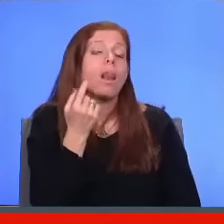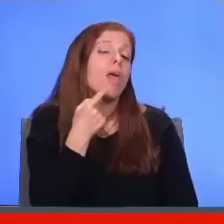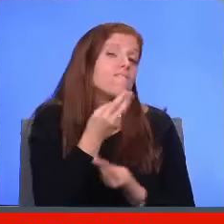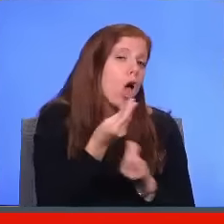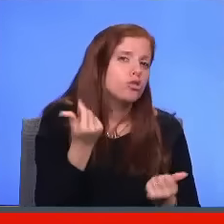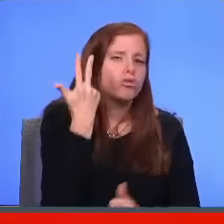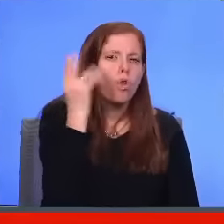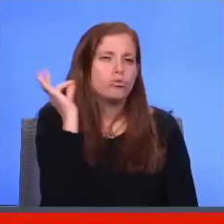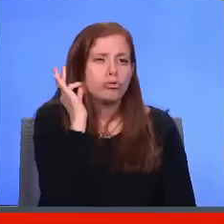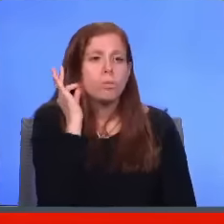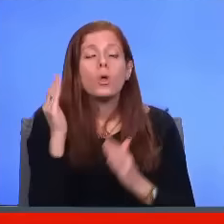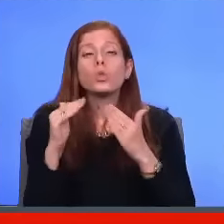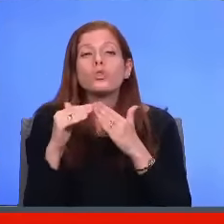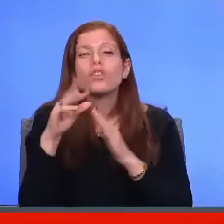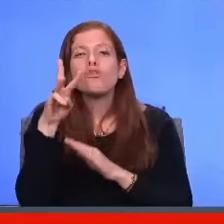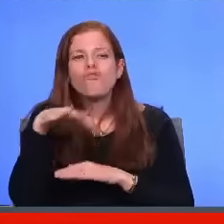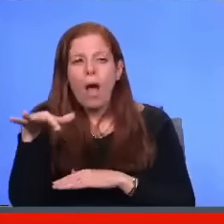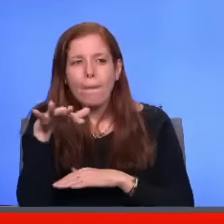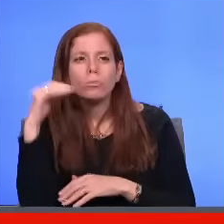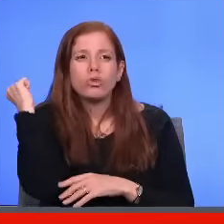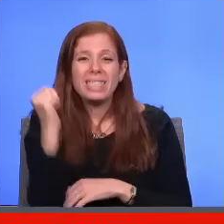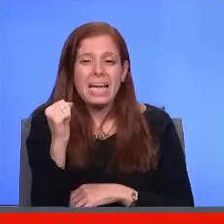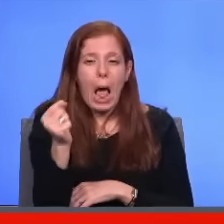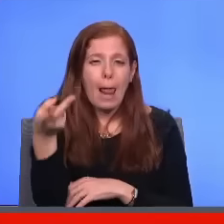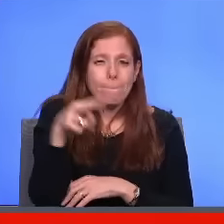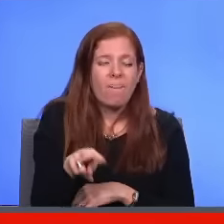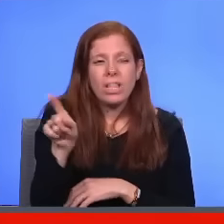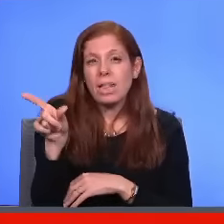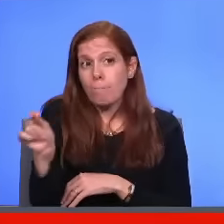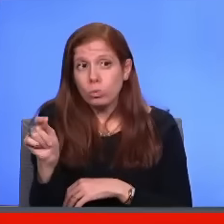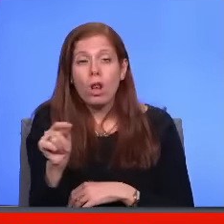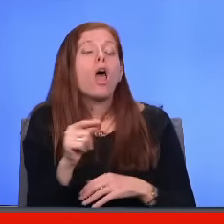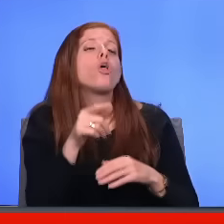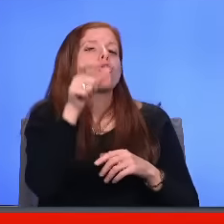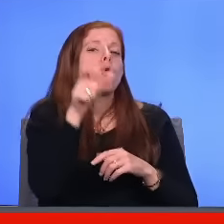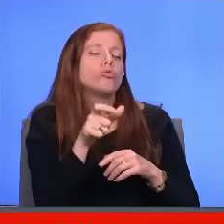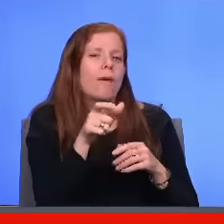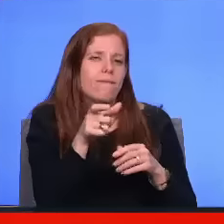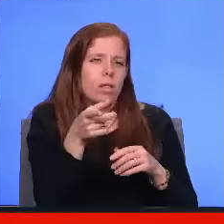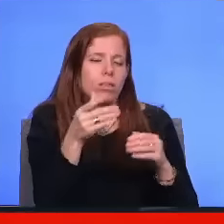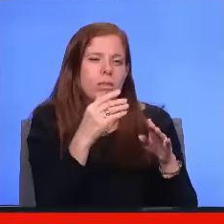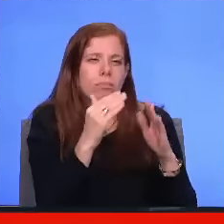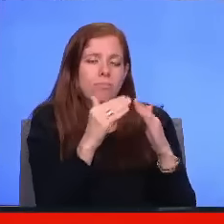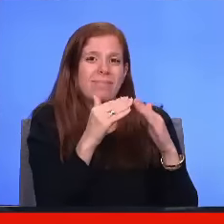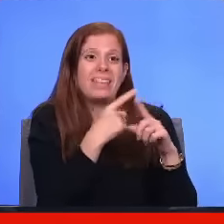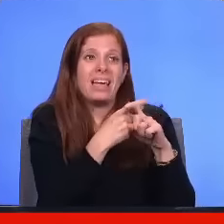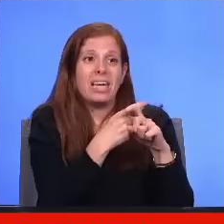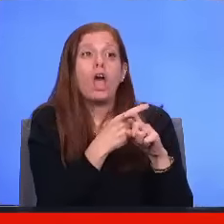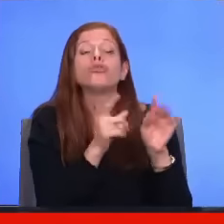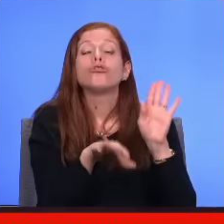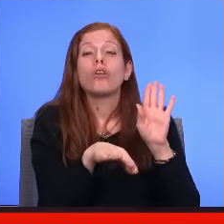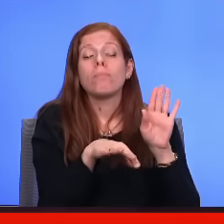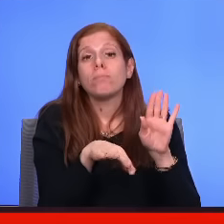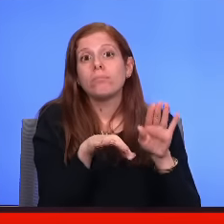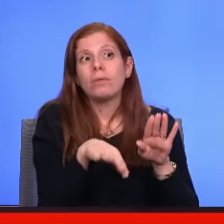תושבת שפרעם שנדקרה למוות על ידי בן זוגה תושבת נהריה שגופתה התגלתה בעסק שלה ונסיבות מותה עדיין נחקרות